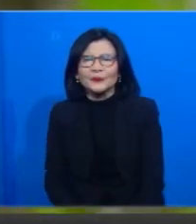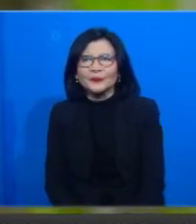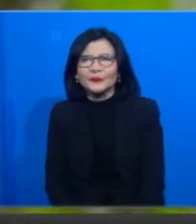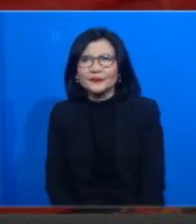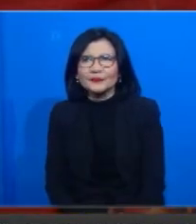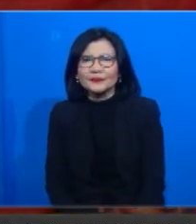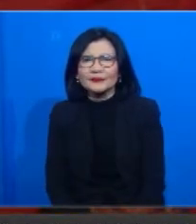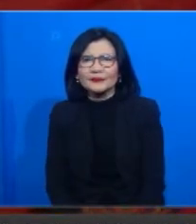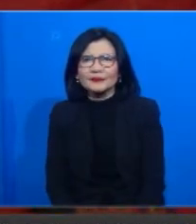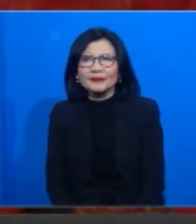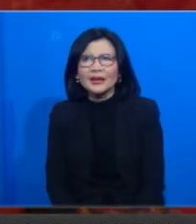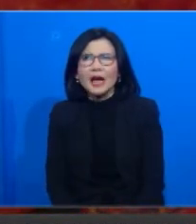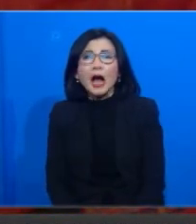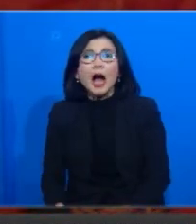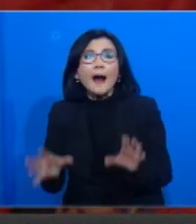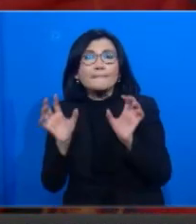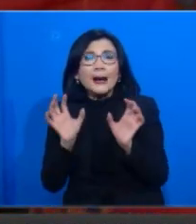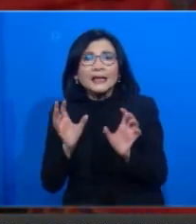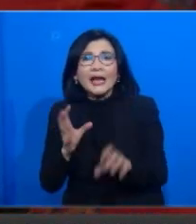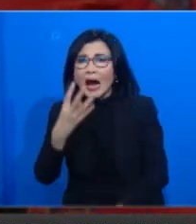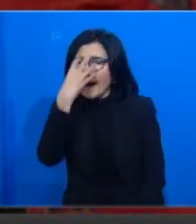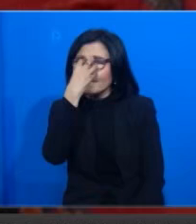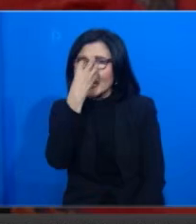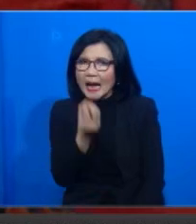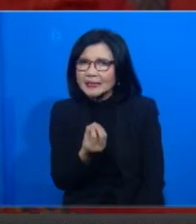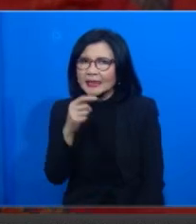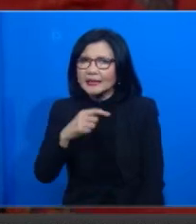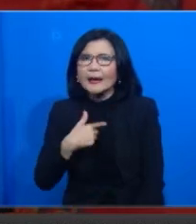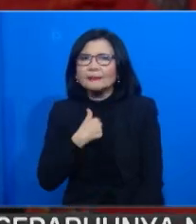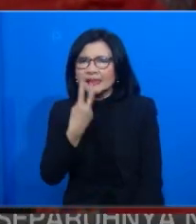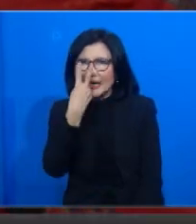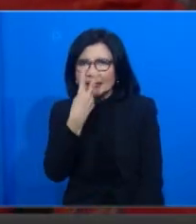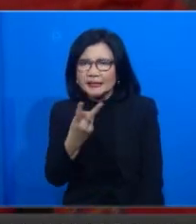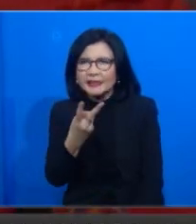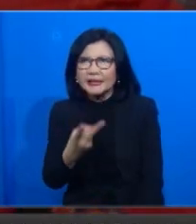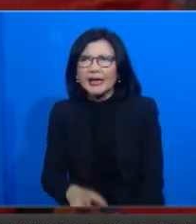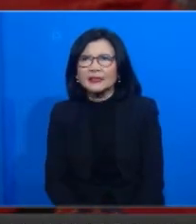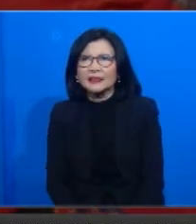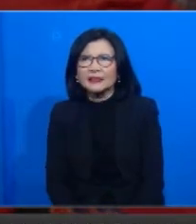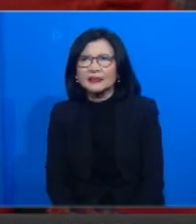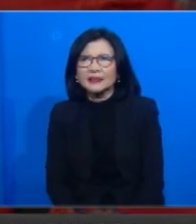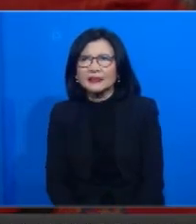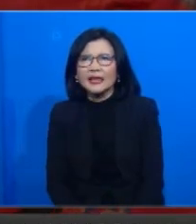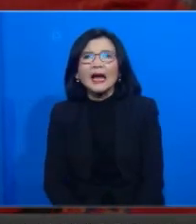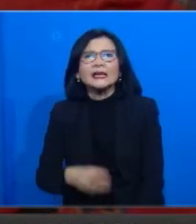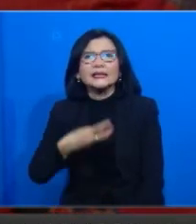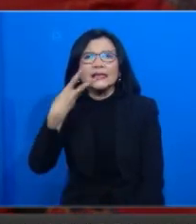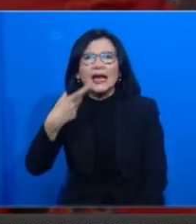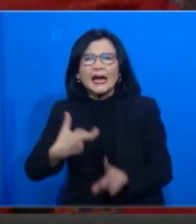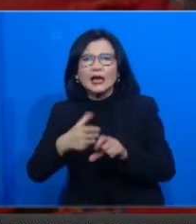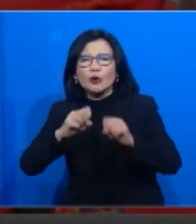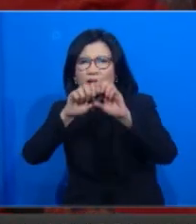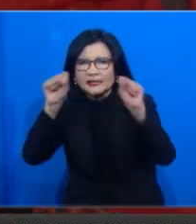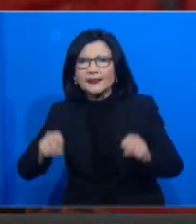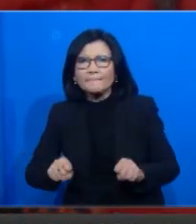Ya, sebagian besar itu bekantan kita bisa melihat di ekosistem lahan basah. Apa saja jenis ekosistem lahan basah seperti kawasan